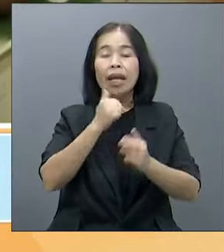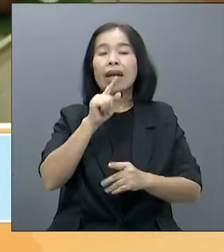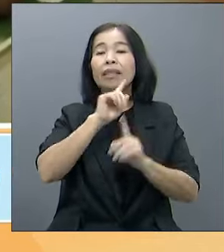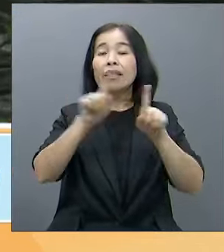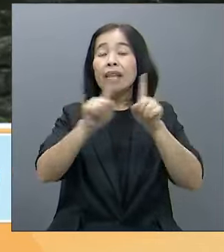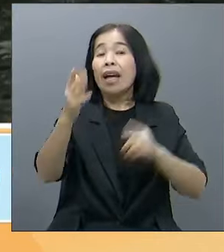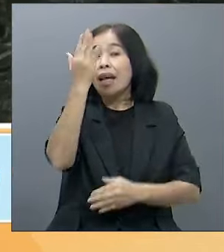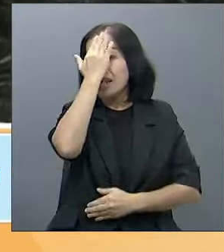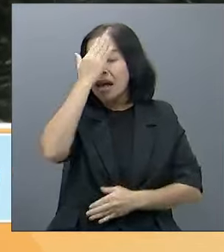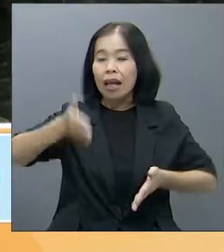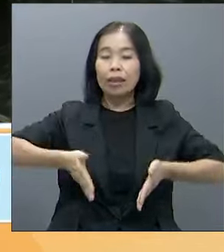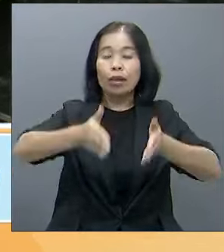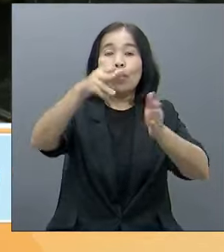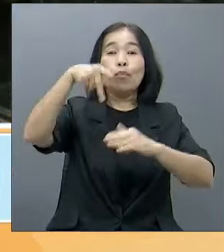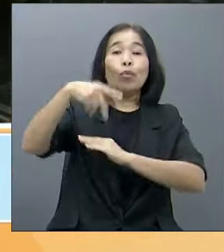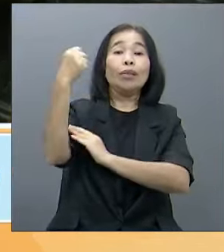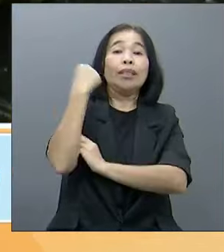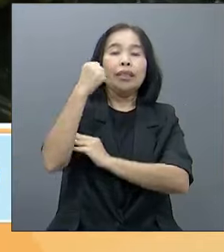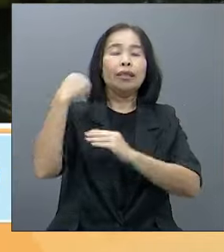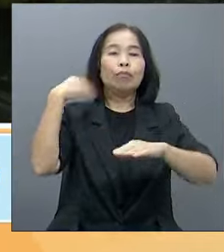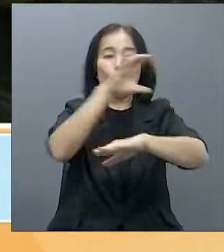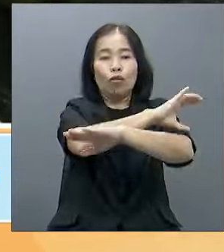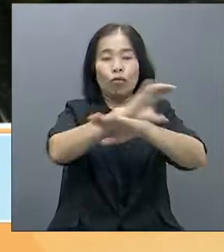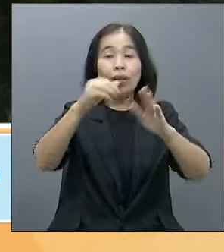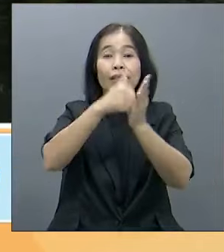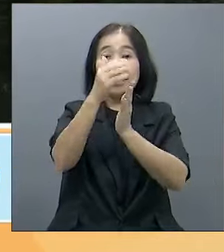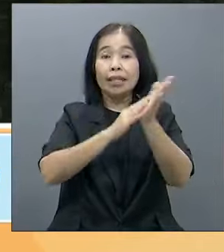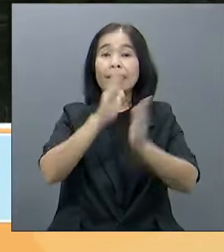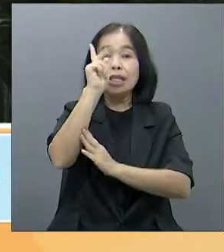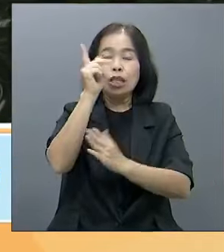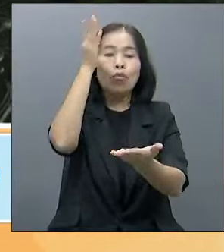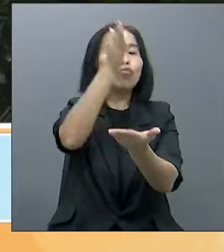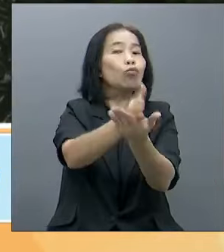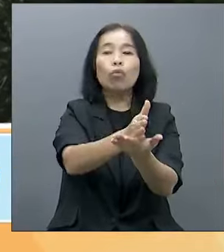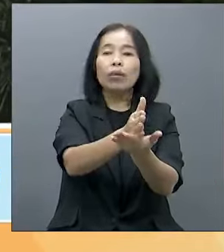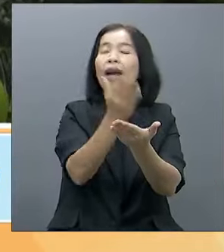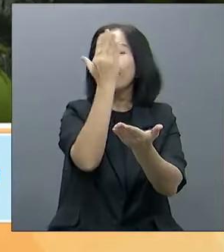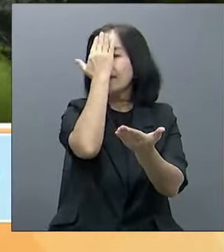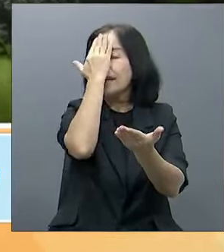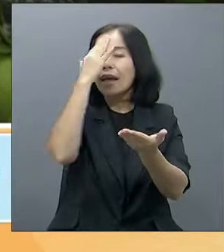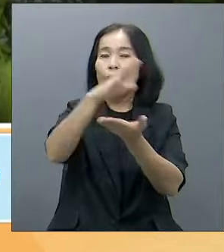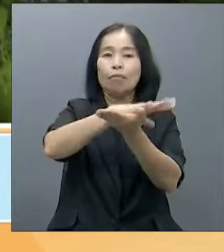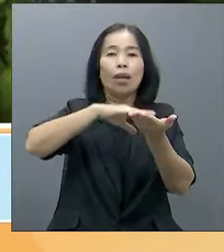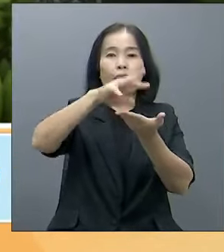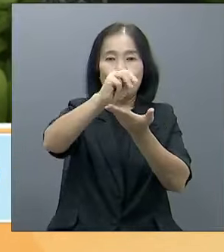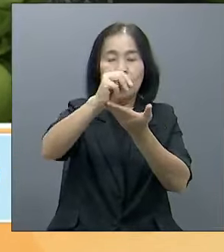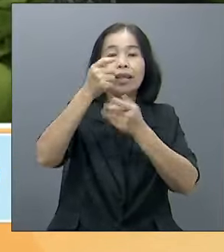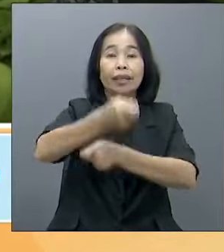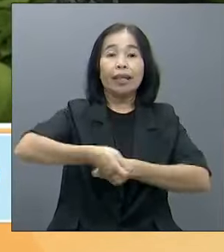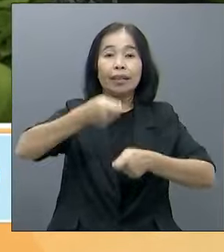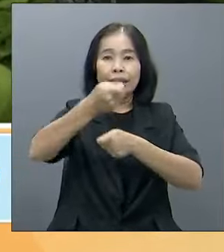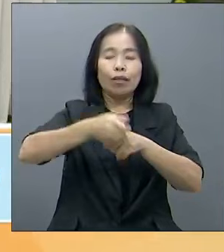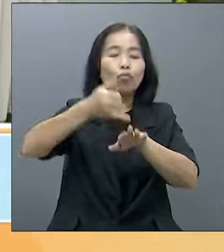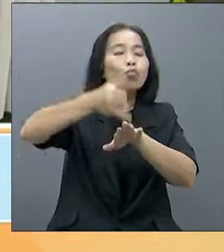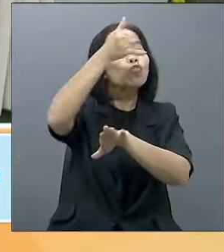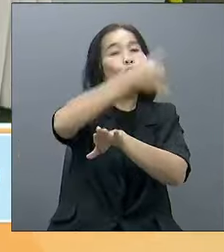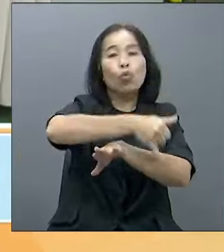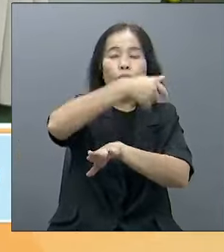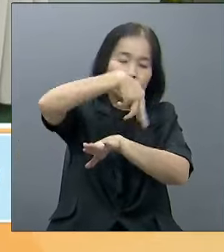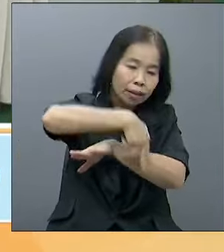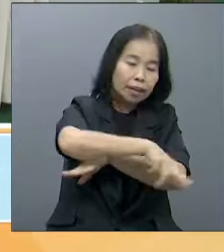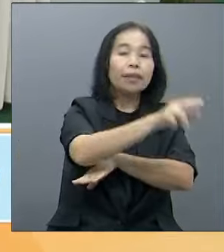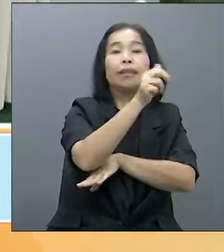ลโยธินเนี่ยอันเนี้ยนั่งสายสีเขียวใช่ไหมแล้วก็มาลงได้เลยที่ สถานีมหาลัยเลย จะเป็นประตูพหลโยธินค่ะเพราะว่าแต่ว่